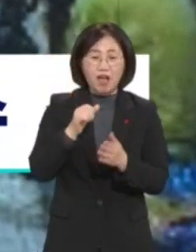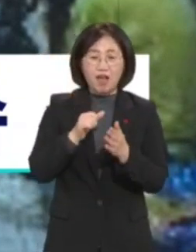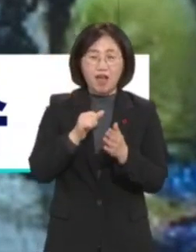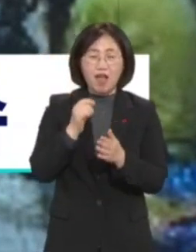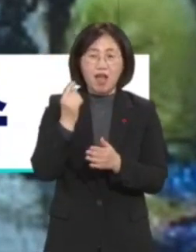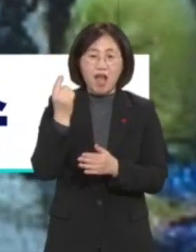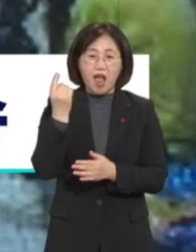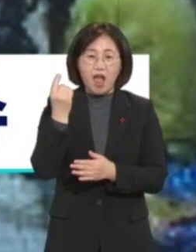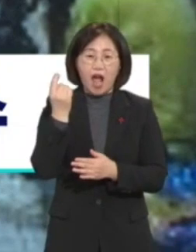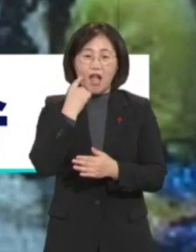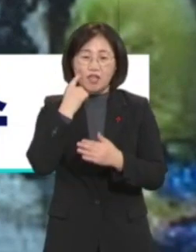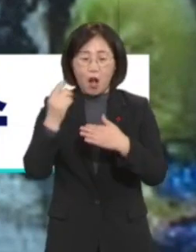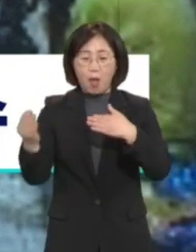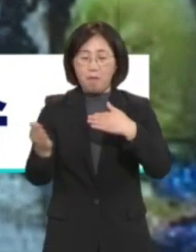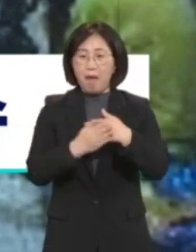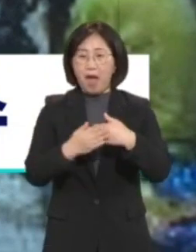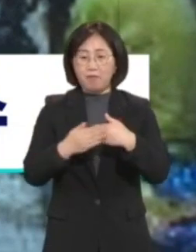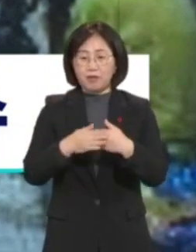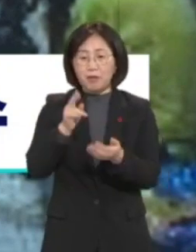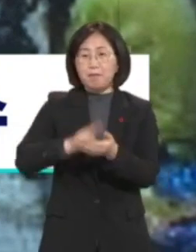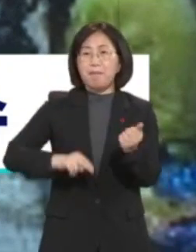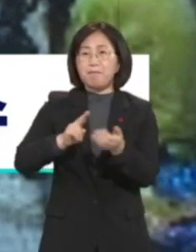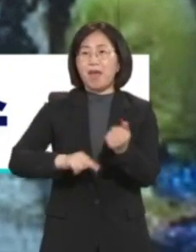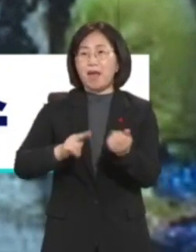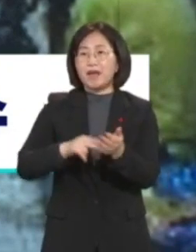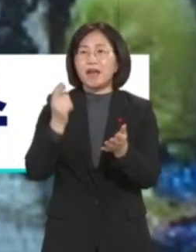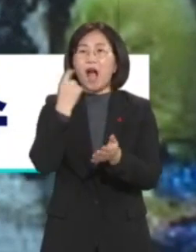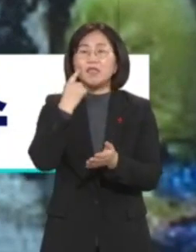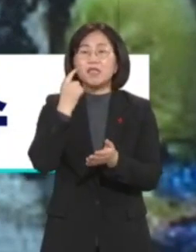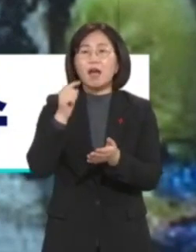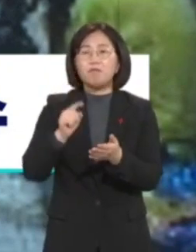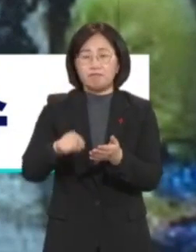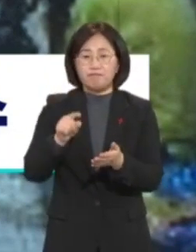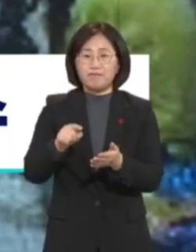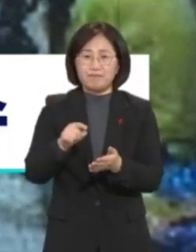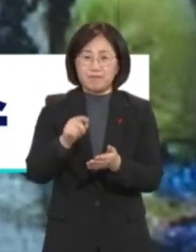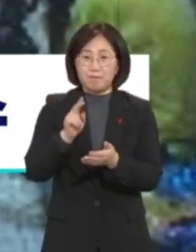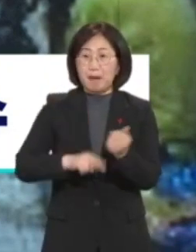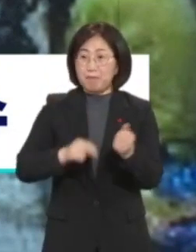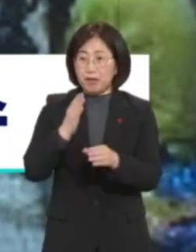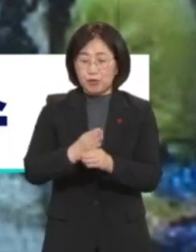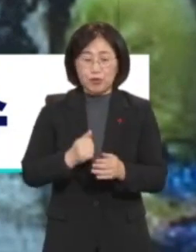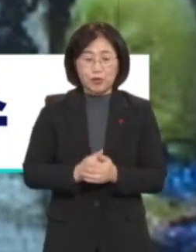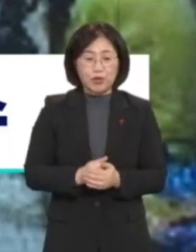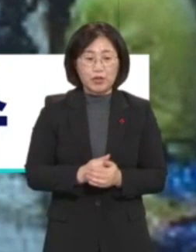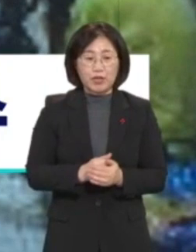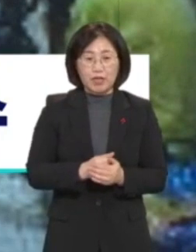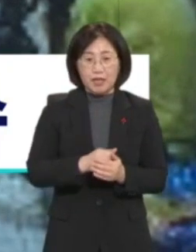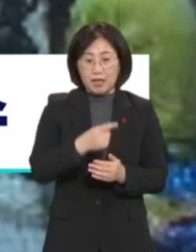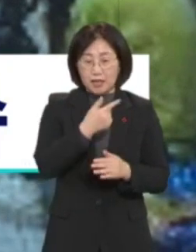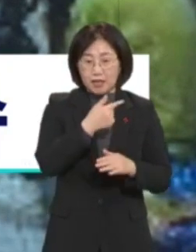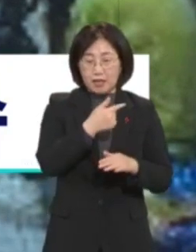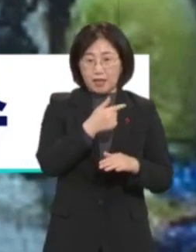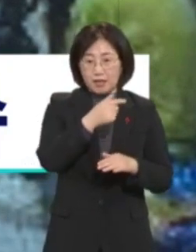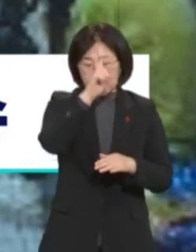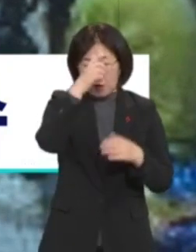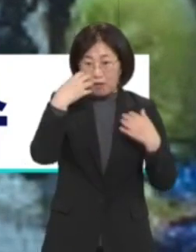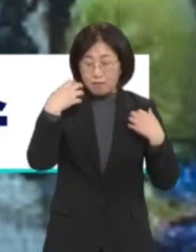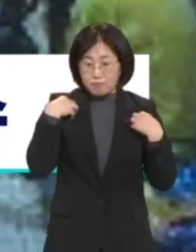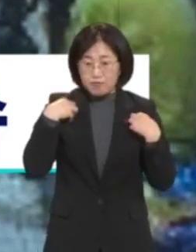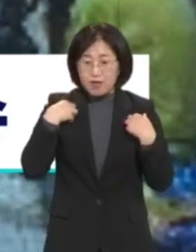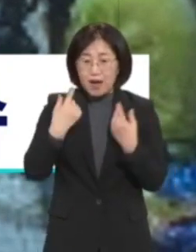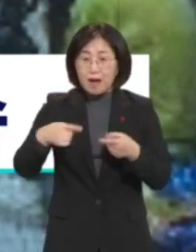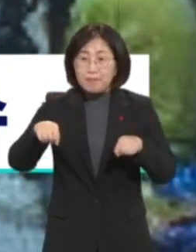정품으로 둔갑해 판매되고 있습니다 특허청이 중국 정부와 함께 단속을 벌려 광동성에서 판매되고 있는 한국산